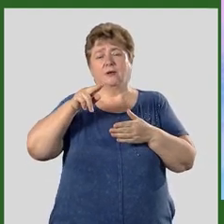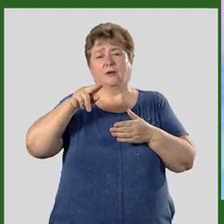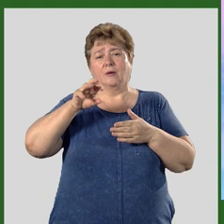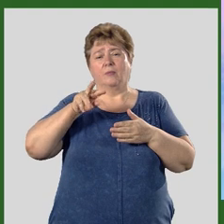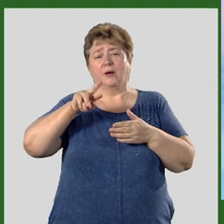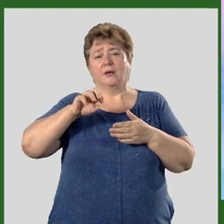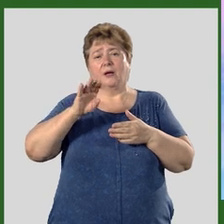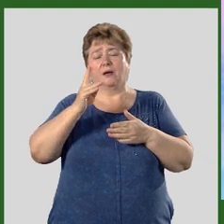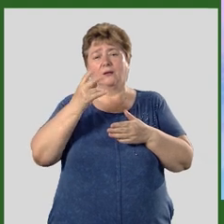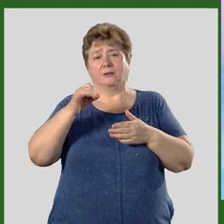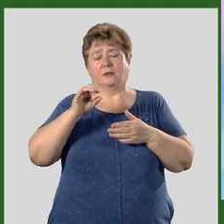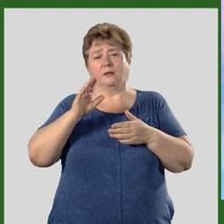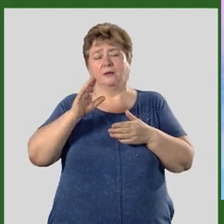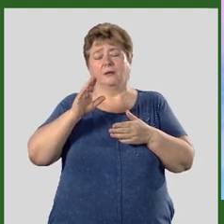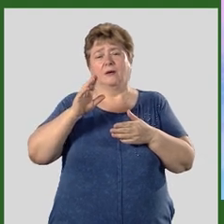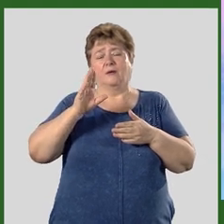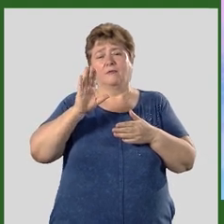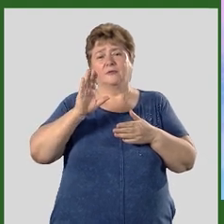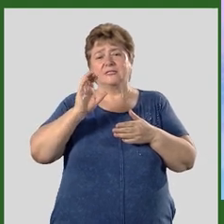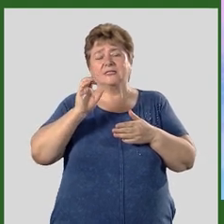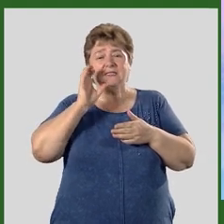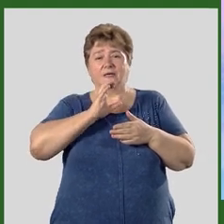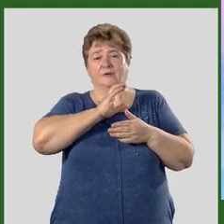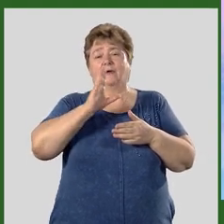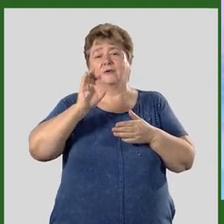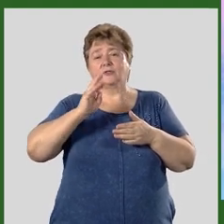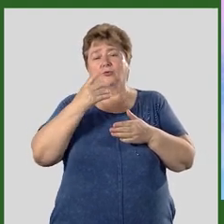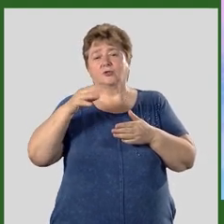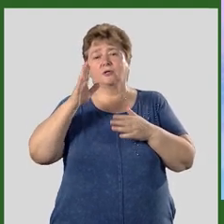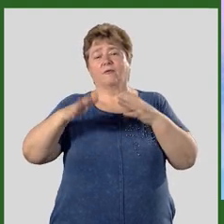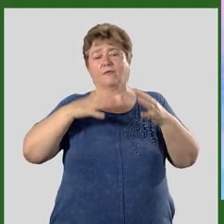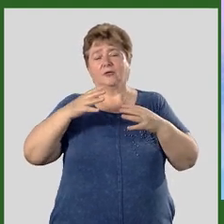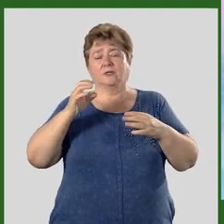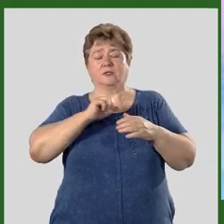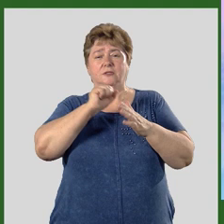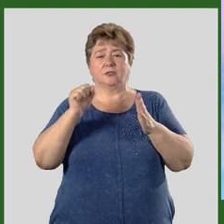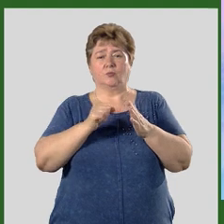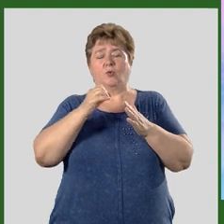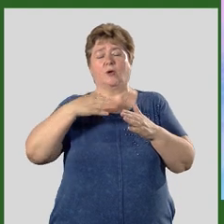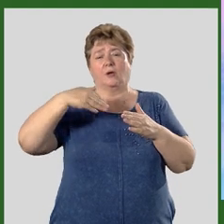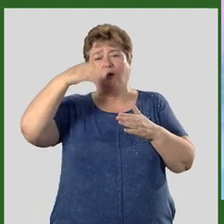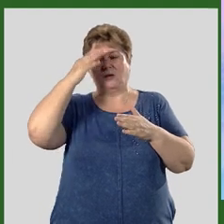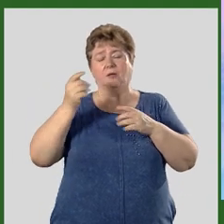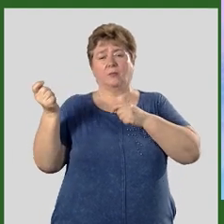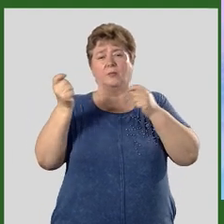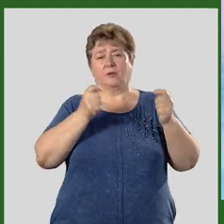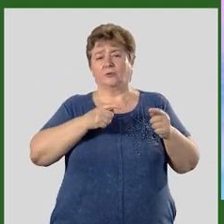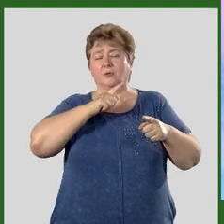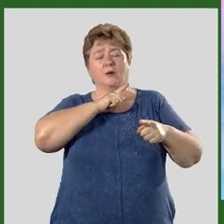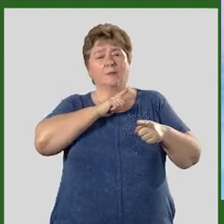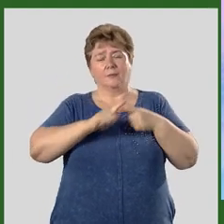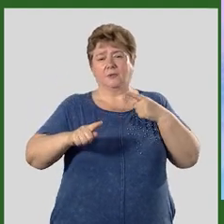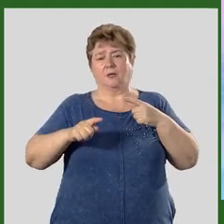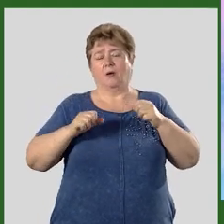полярные северо-восточные ветры. И зимой, и летом они приносят